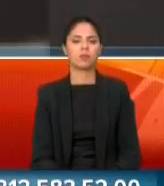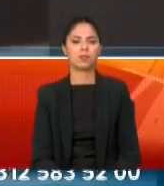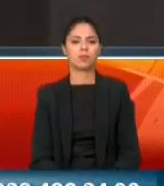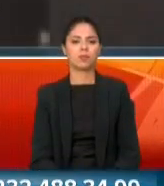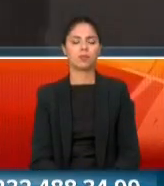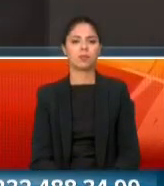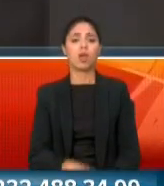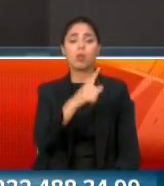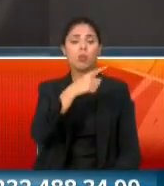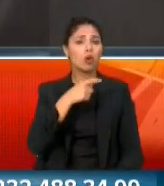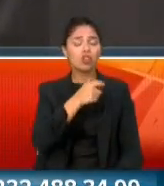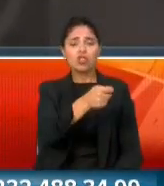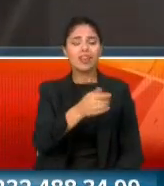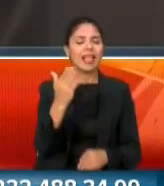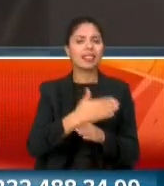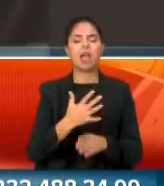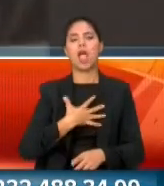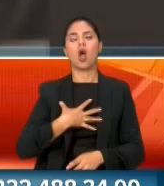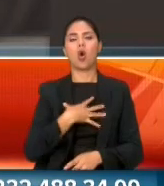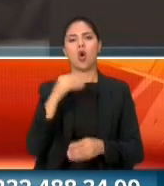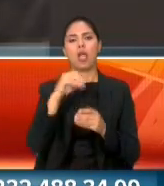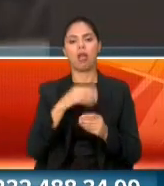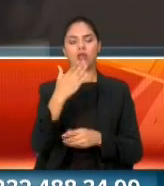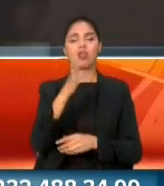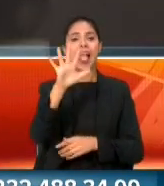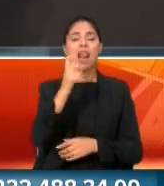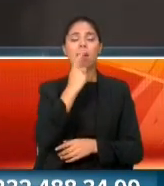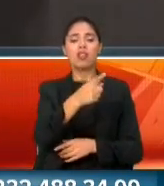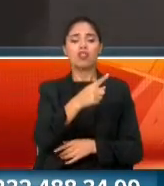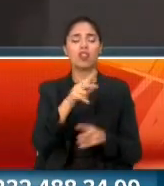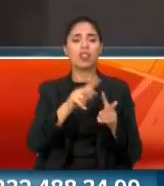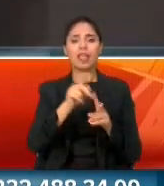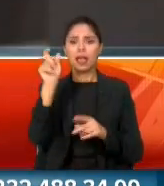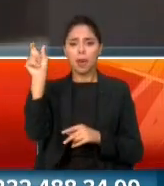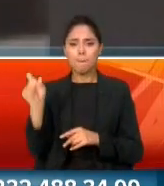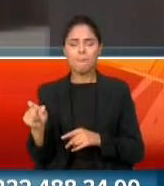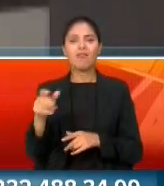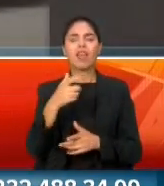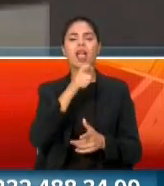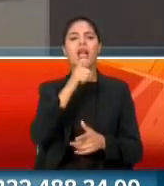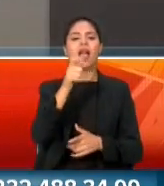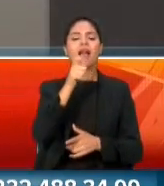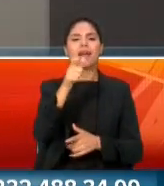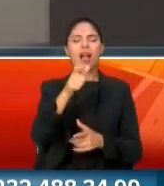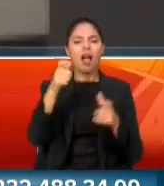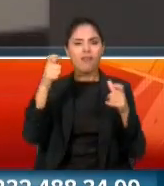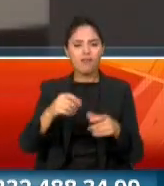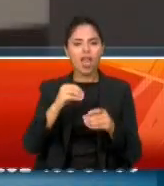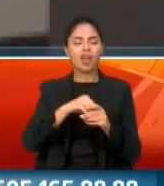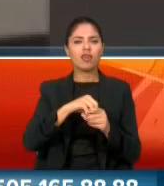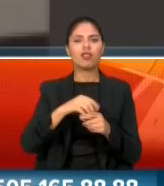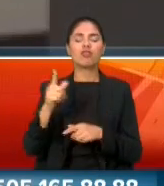Çifte cinayetin yaşandığı yer Konya. İddiaya göre 55 yaşındaki Mevlüt Çağsak kahvehanede selamını almayan